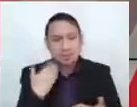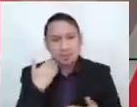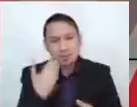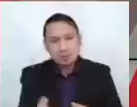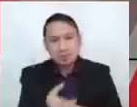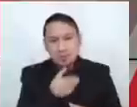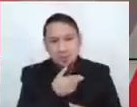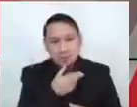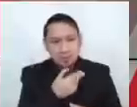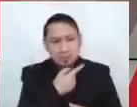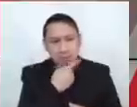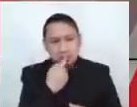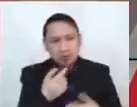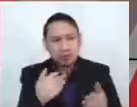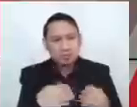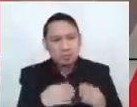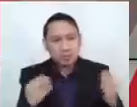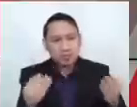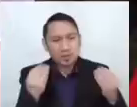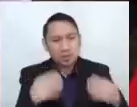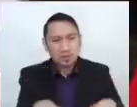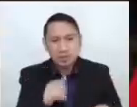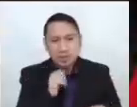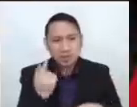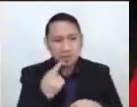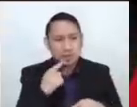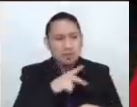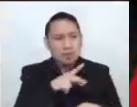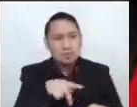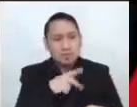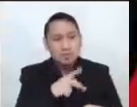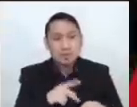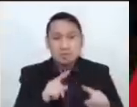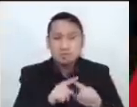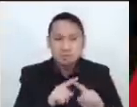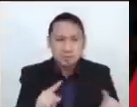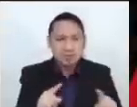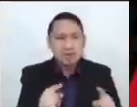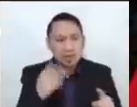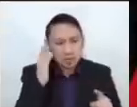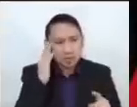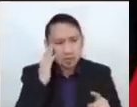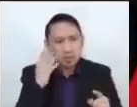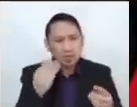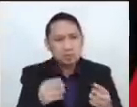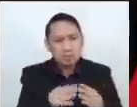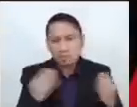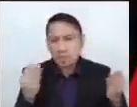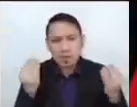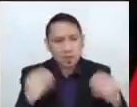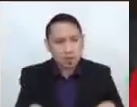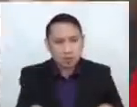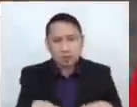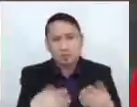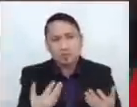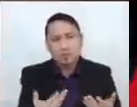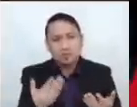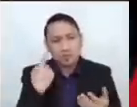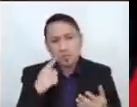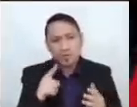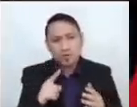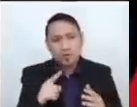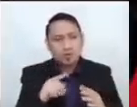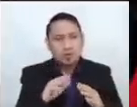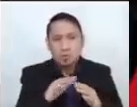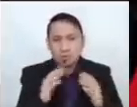to our nation. Not only our nation. To the whole world. Opo. Anyway, Mayor Chairman